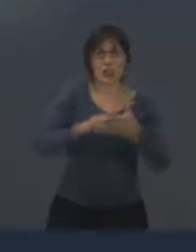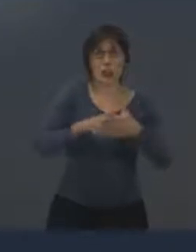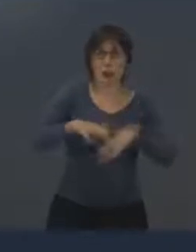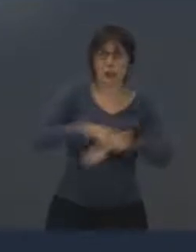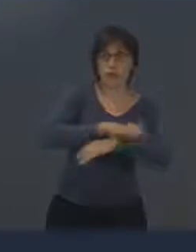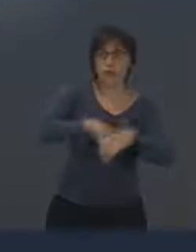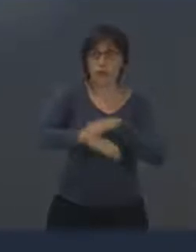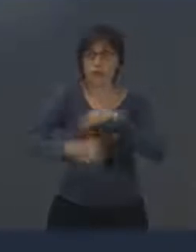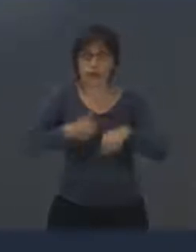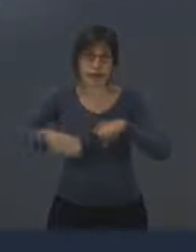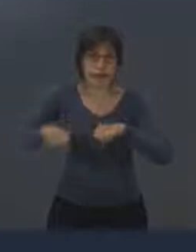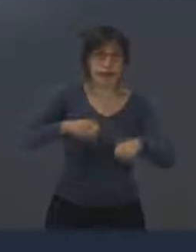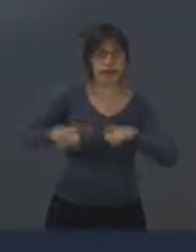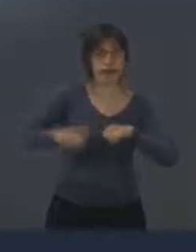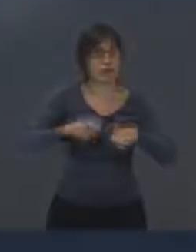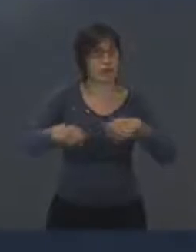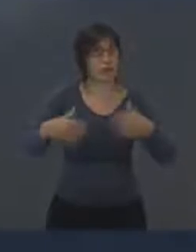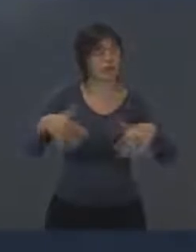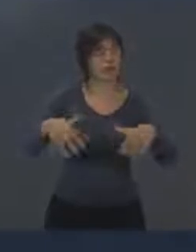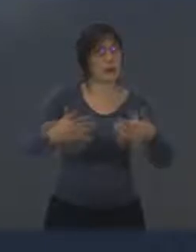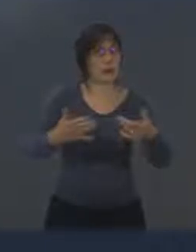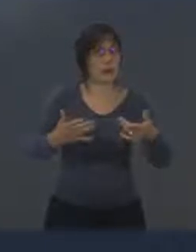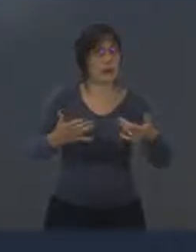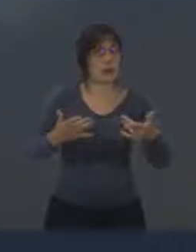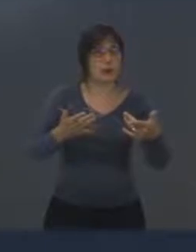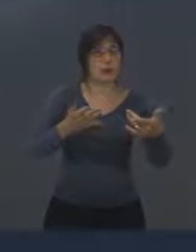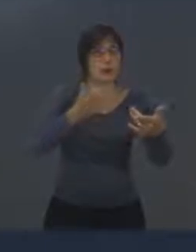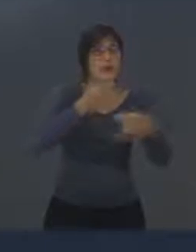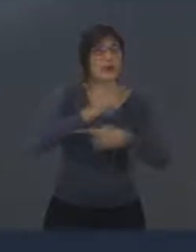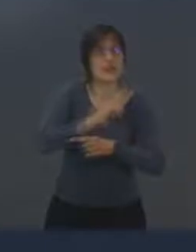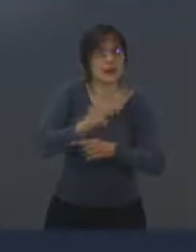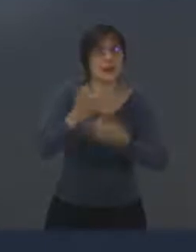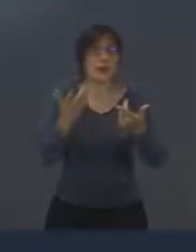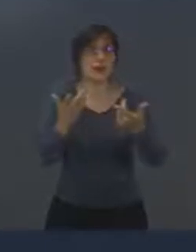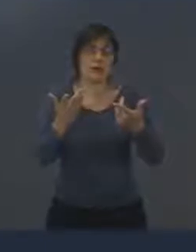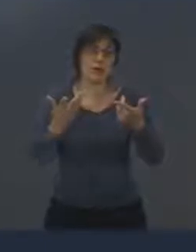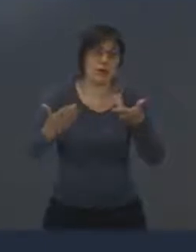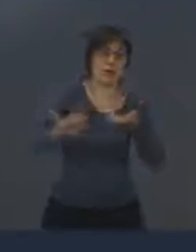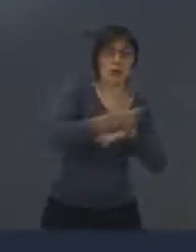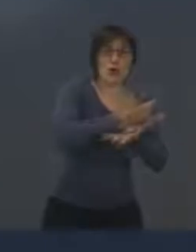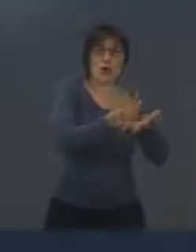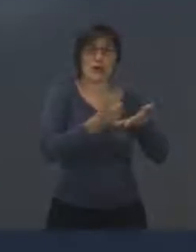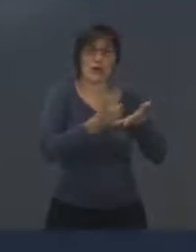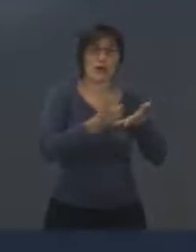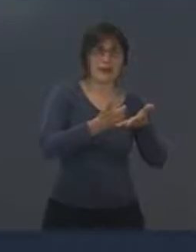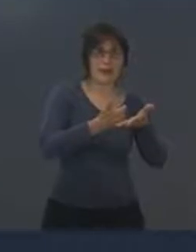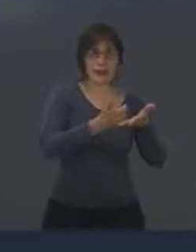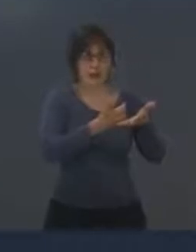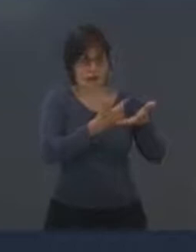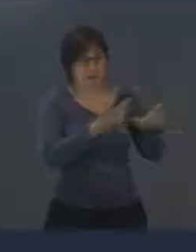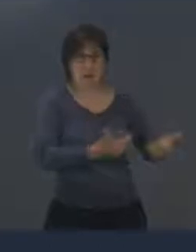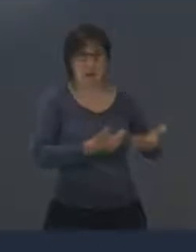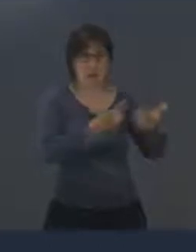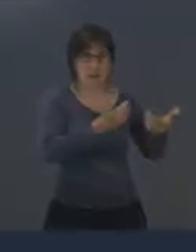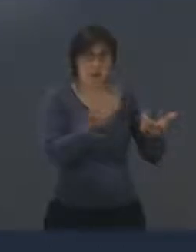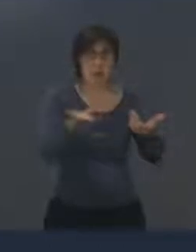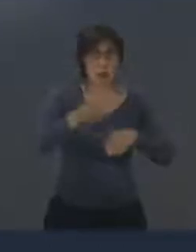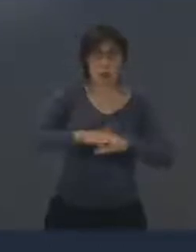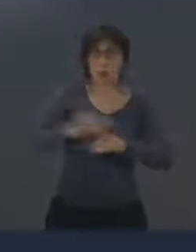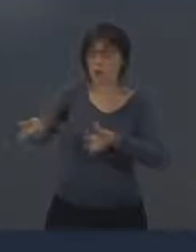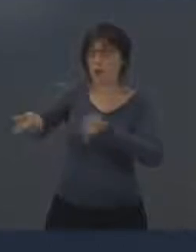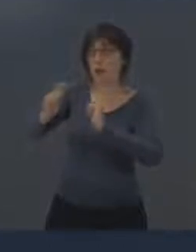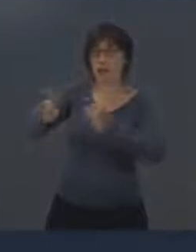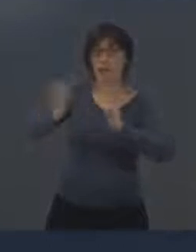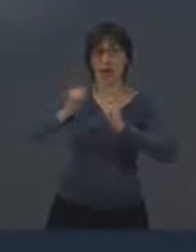sur la rigidité de nos recettes, alors même que nos compétences évoluent et vous l'observez maintenant,